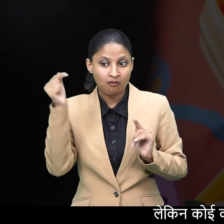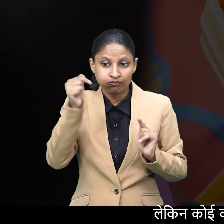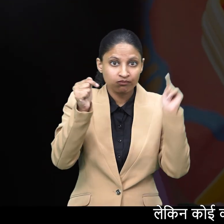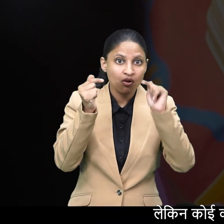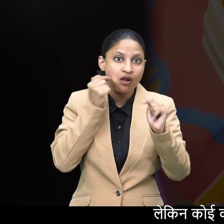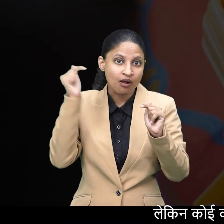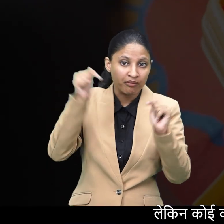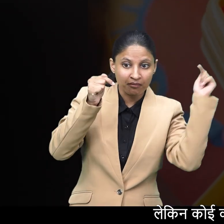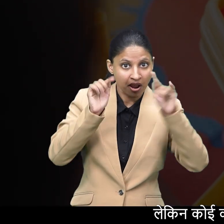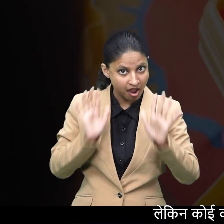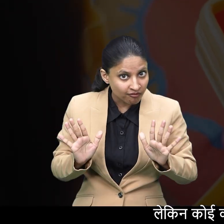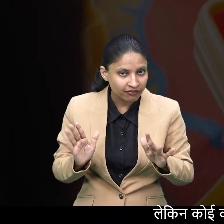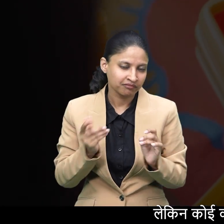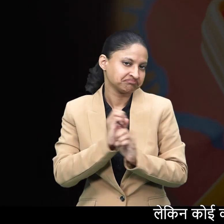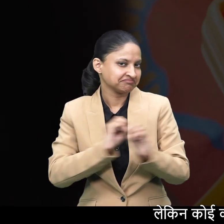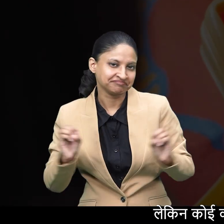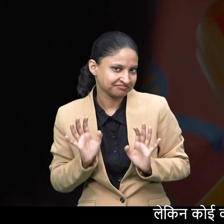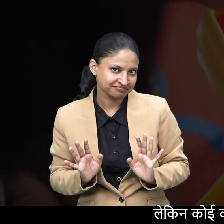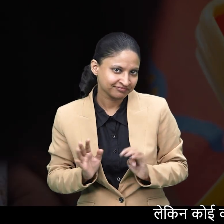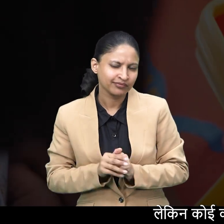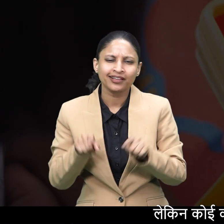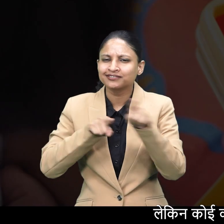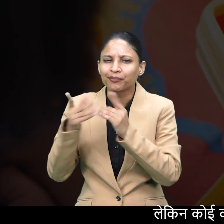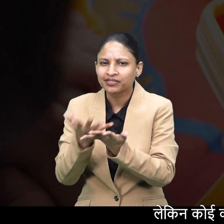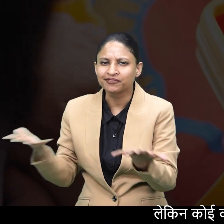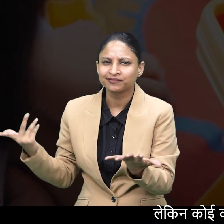लेकिन कोई कोना नहीं होता, जैसे एक बोतल।